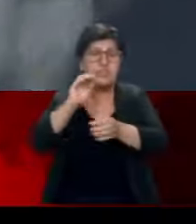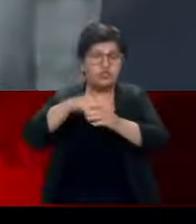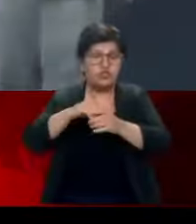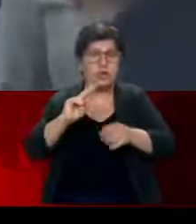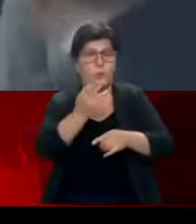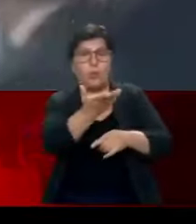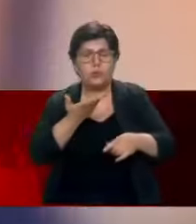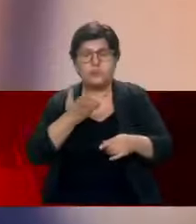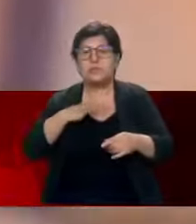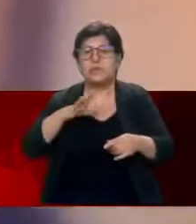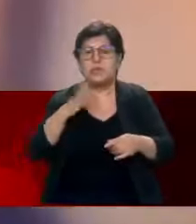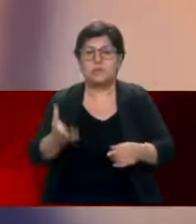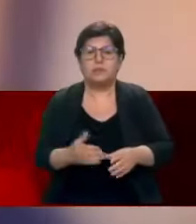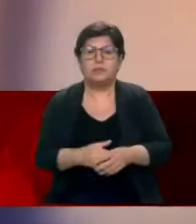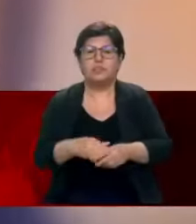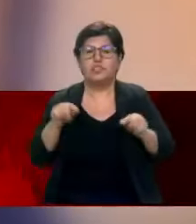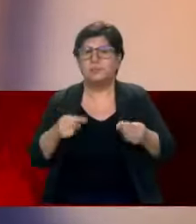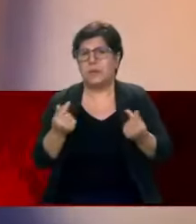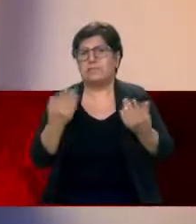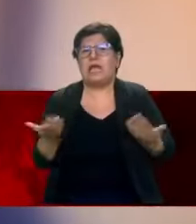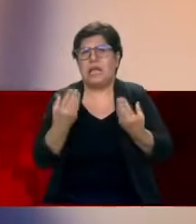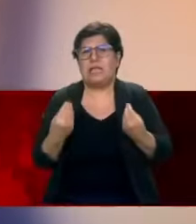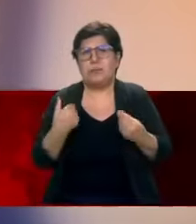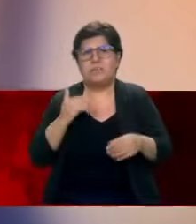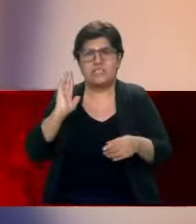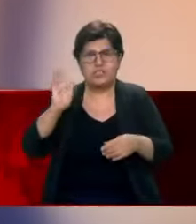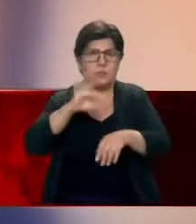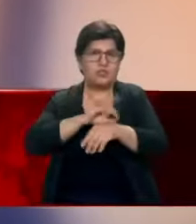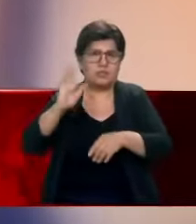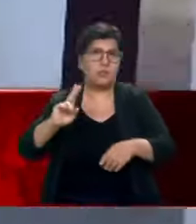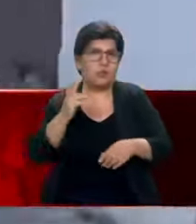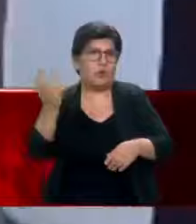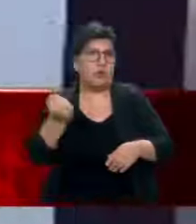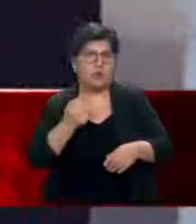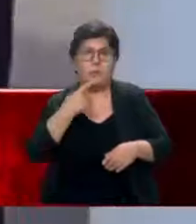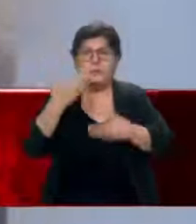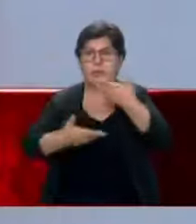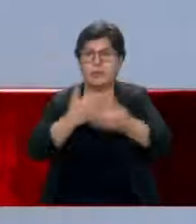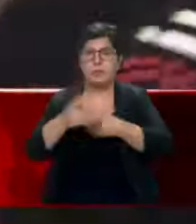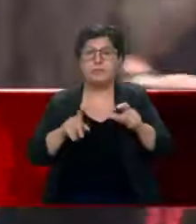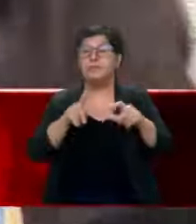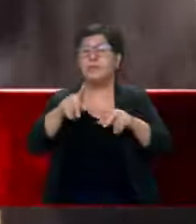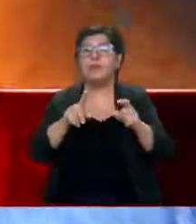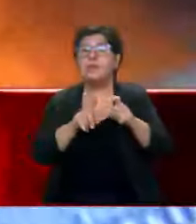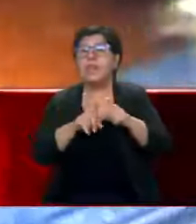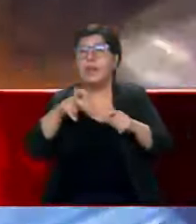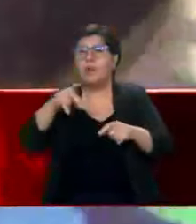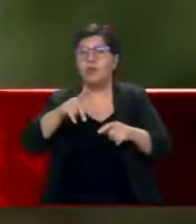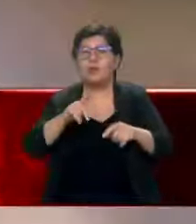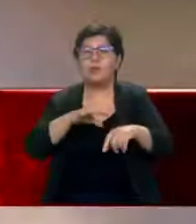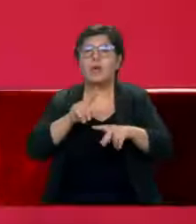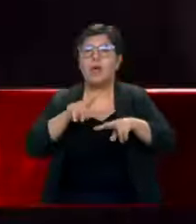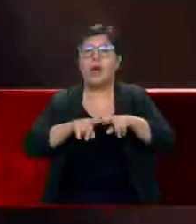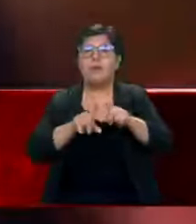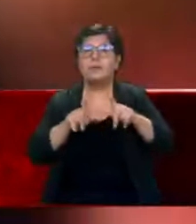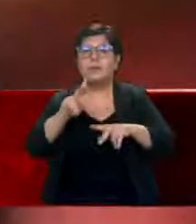rapor alınmasını istedi. Şimdi biraz daha iyiyim, gideceğim hastaneye rapor alacağım. Dilan Polat'ın adli tıp kurumuna sevk edilmesine